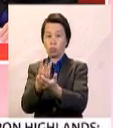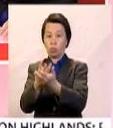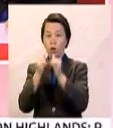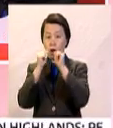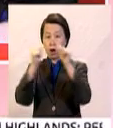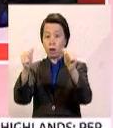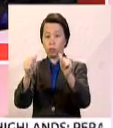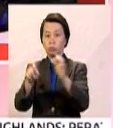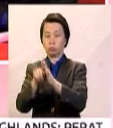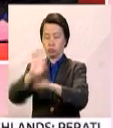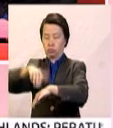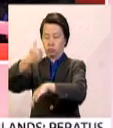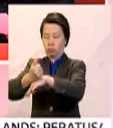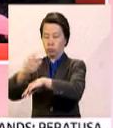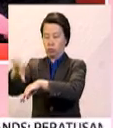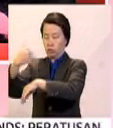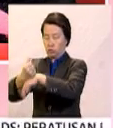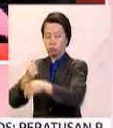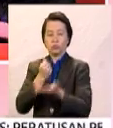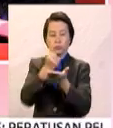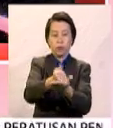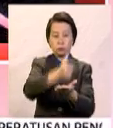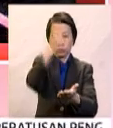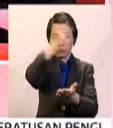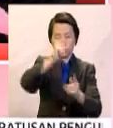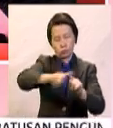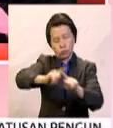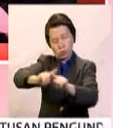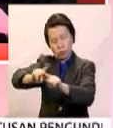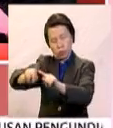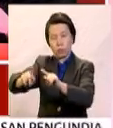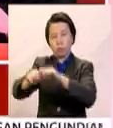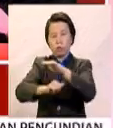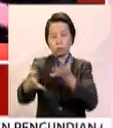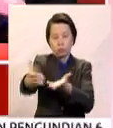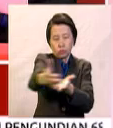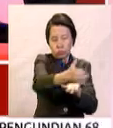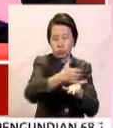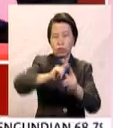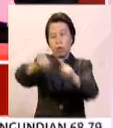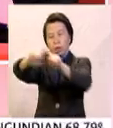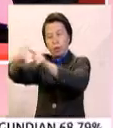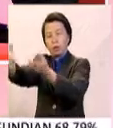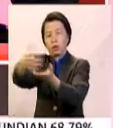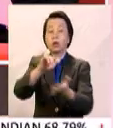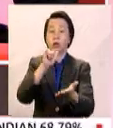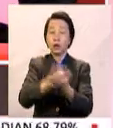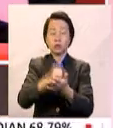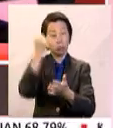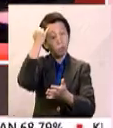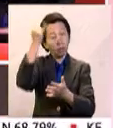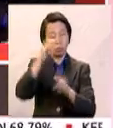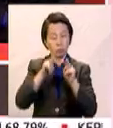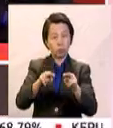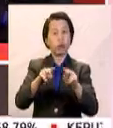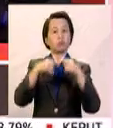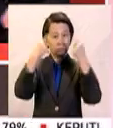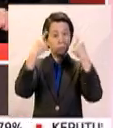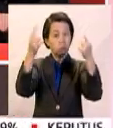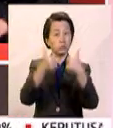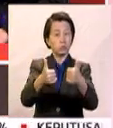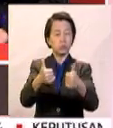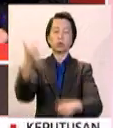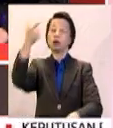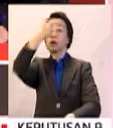awam diwujudkan bagi membantu kerajaan mempelbagaikan asas pendapatannya, juga satu inisiatif yang menampakkan hasil.